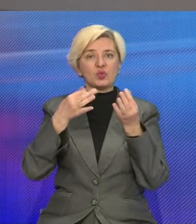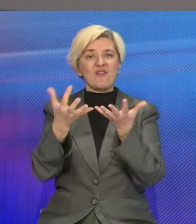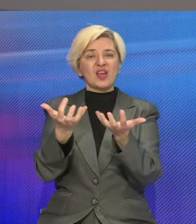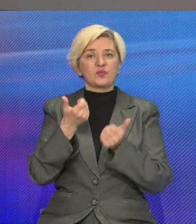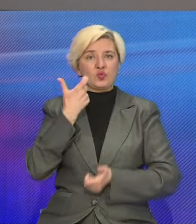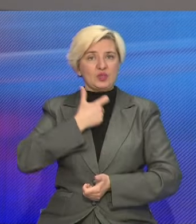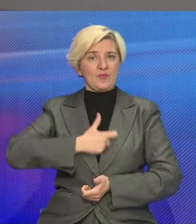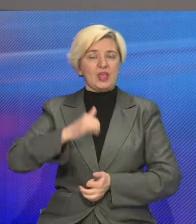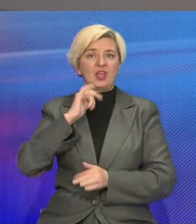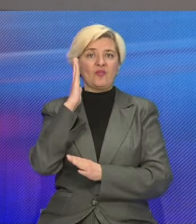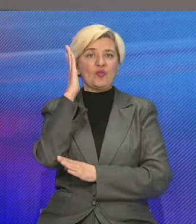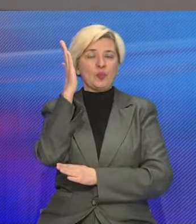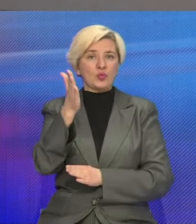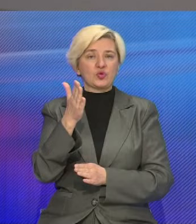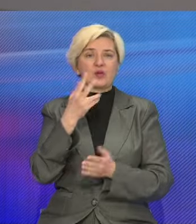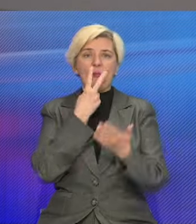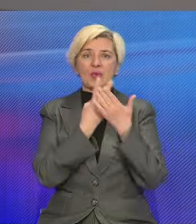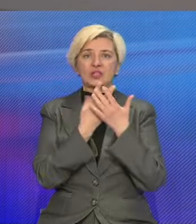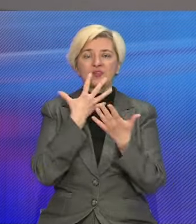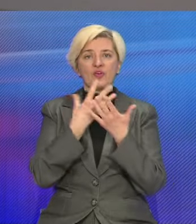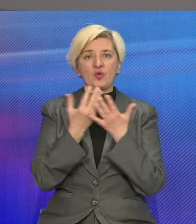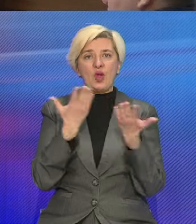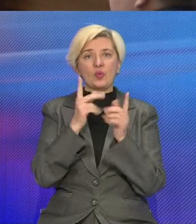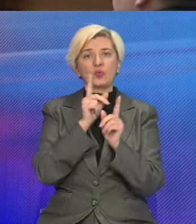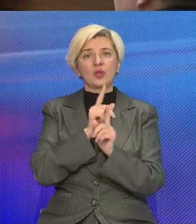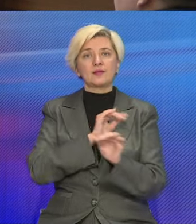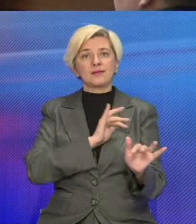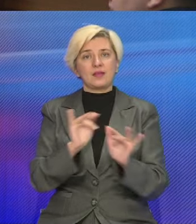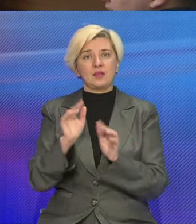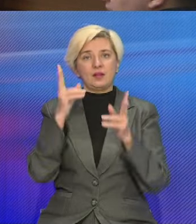презентую свою какую-нібудь діяльність аналітичну.